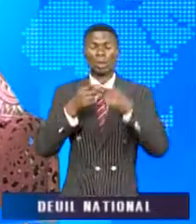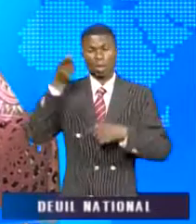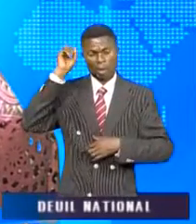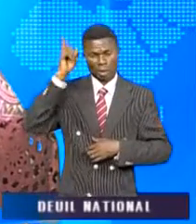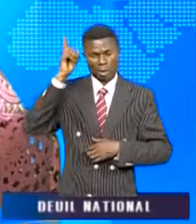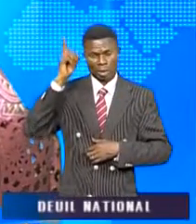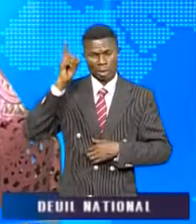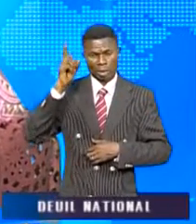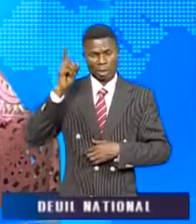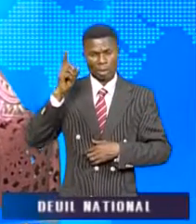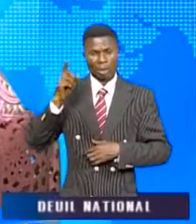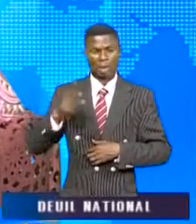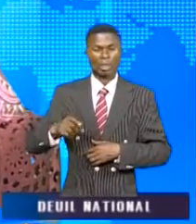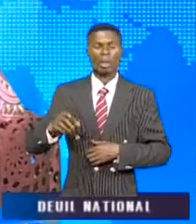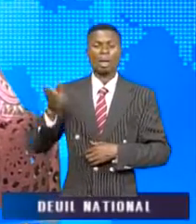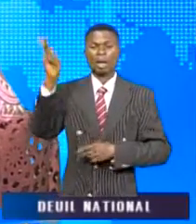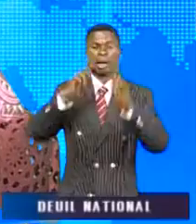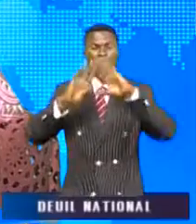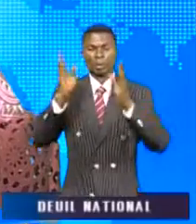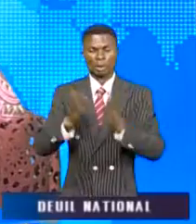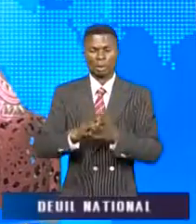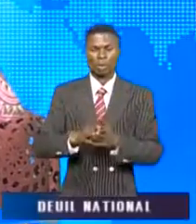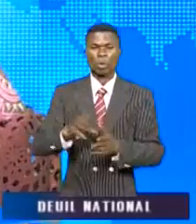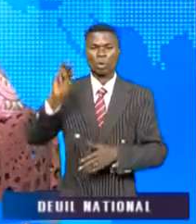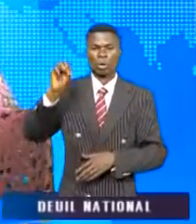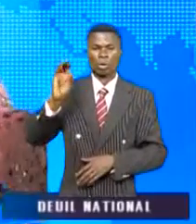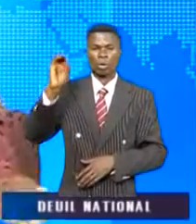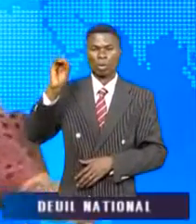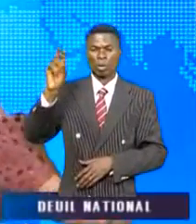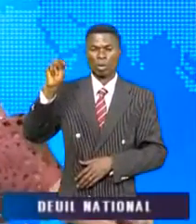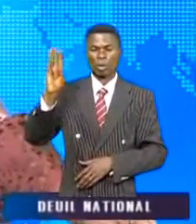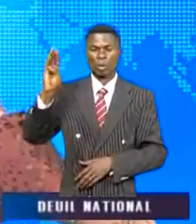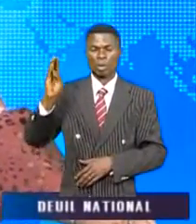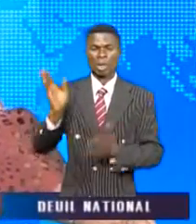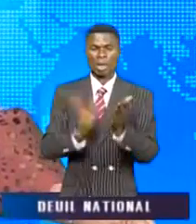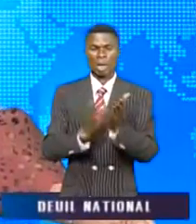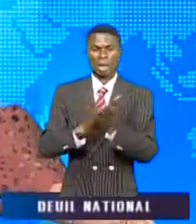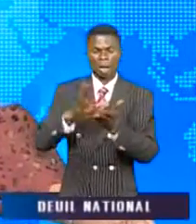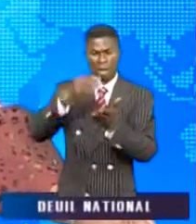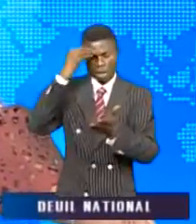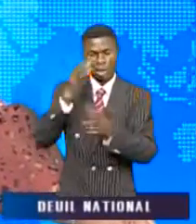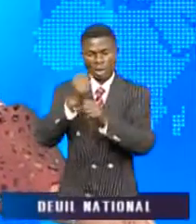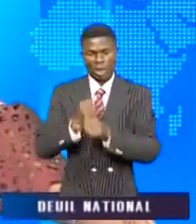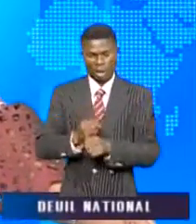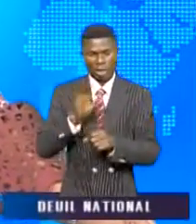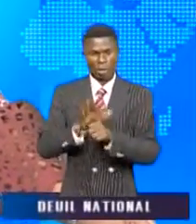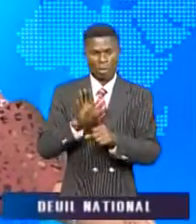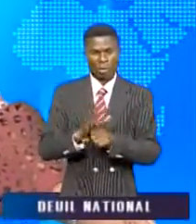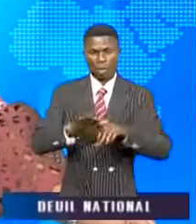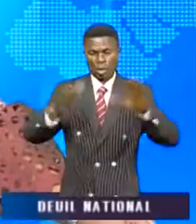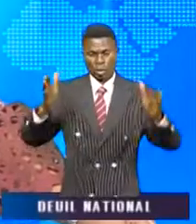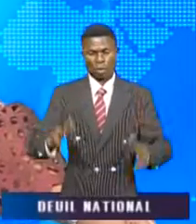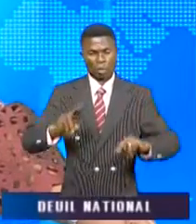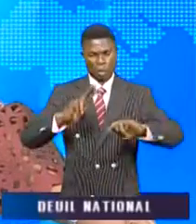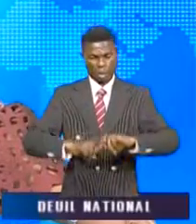par les Pélimété Mombélé vient de recevoir un écho favorable. Les élèves de cette école viennent de bénéficier de plusieurs bancs pupitres.